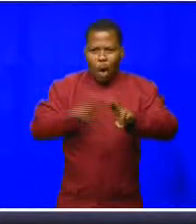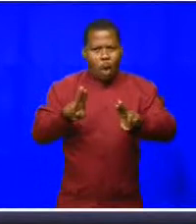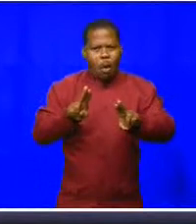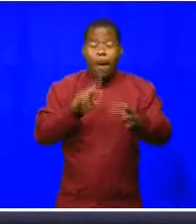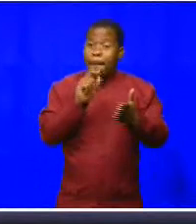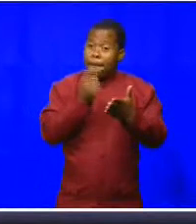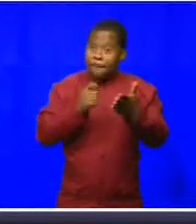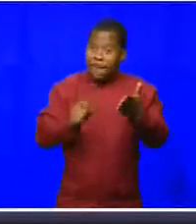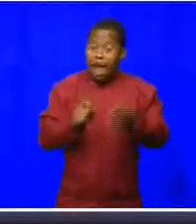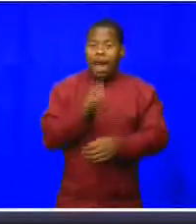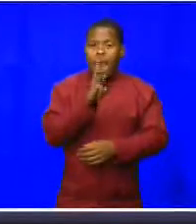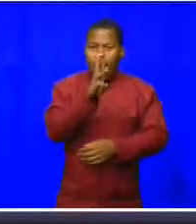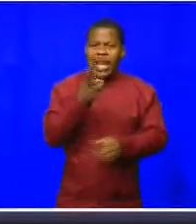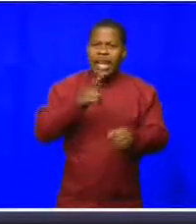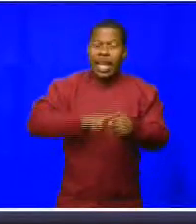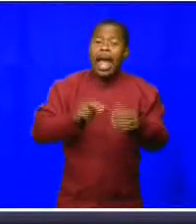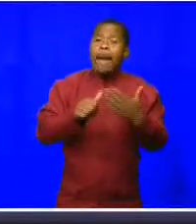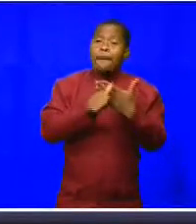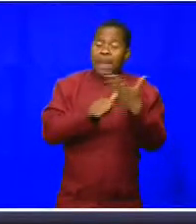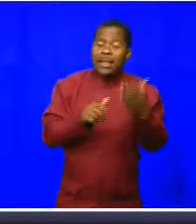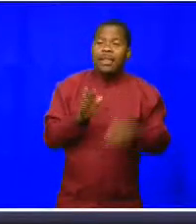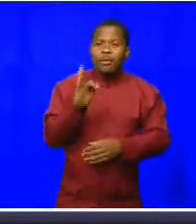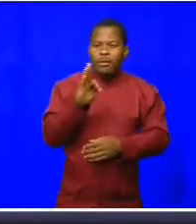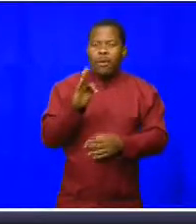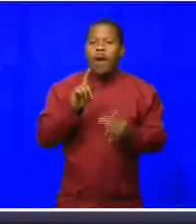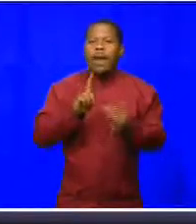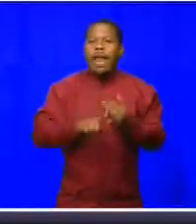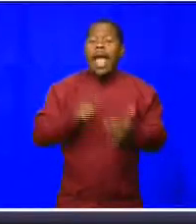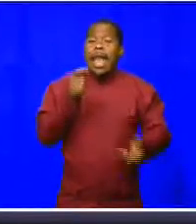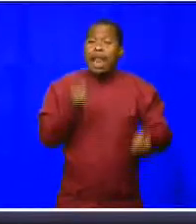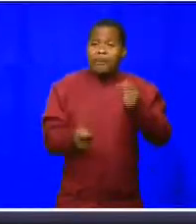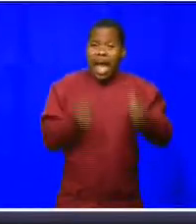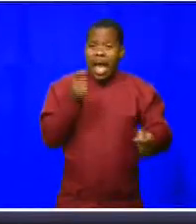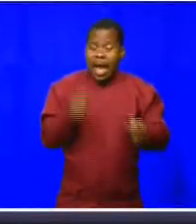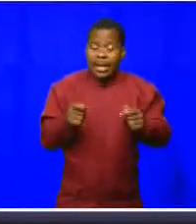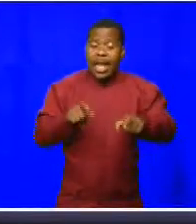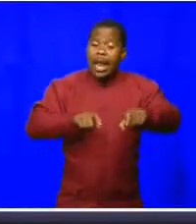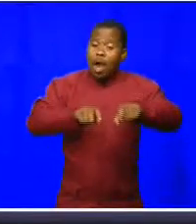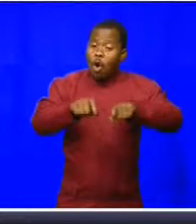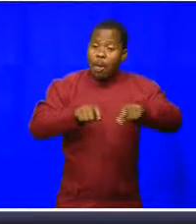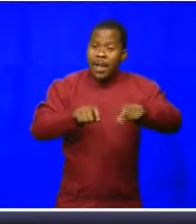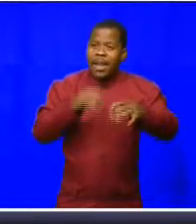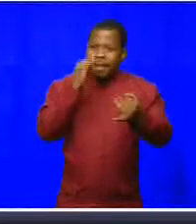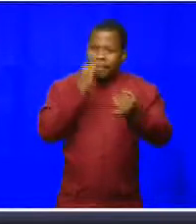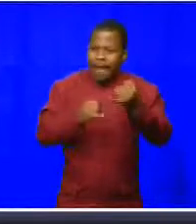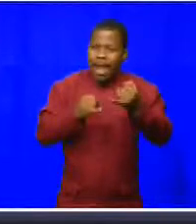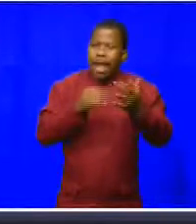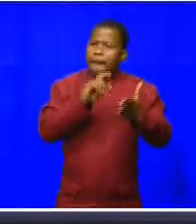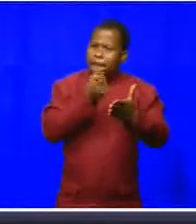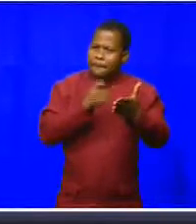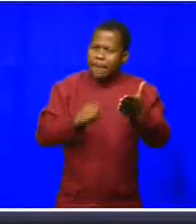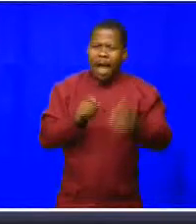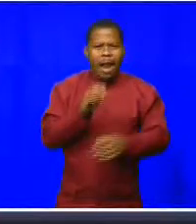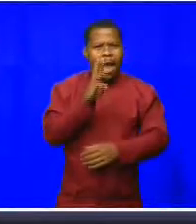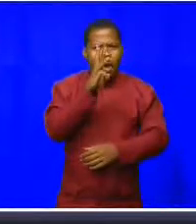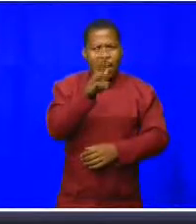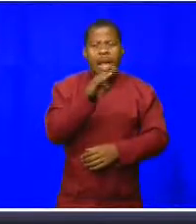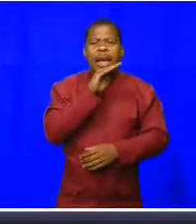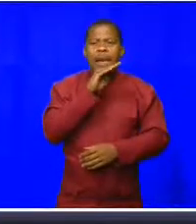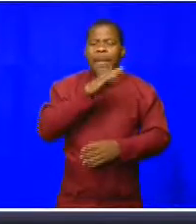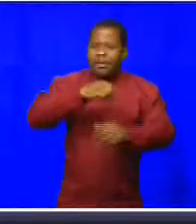kukhona ama-exams atawubhala ngaFebruwari nangamarch nawo lawo ma-exams akanawuhlehliselwa emuva